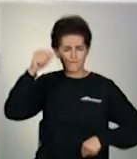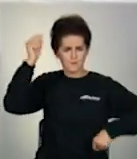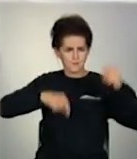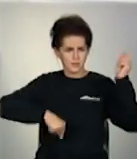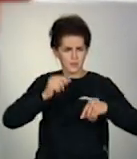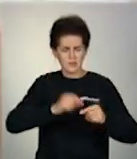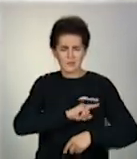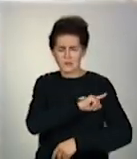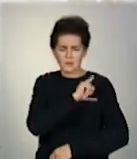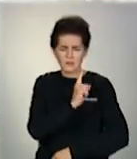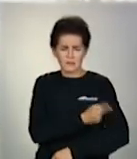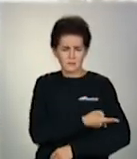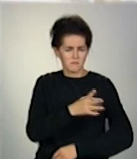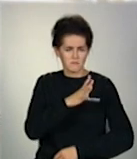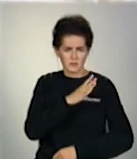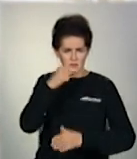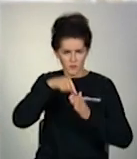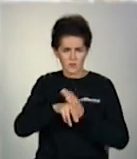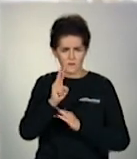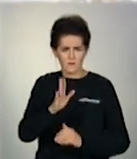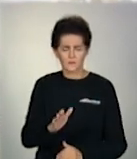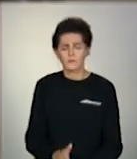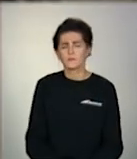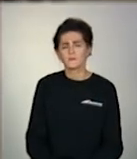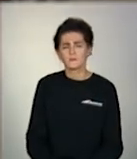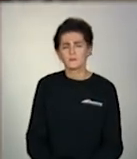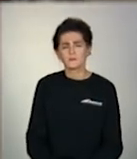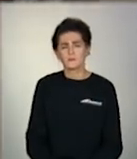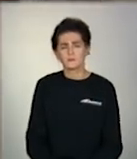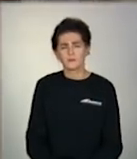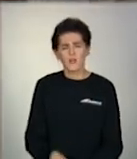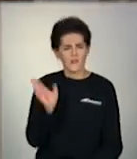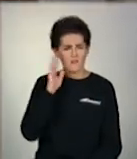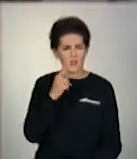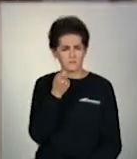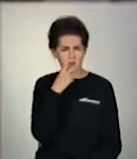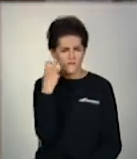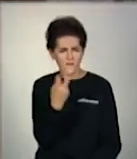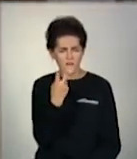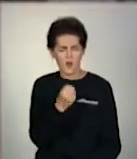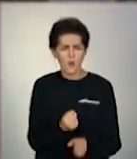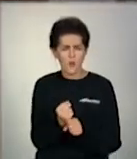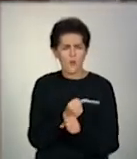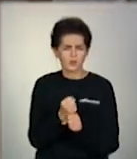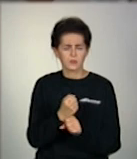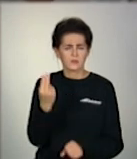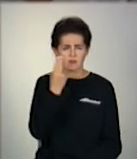из ведра. О, тазики там стоят еще. Вонючая, коричневая жидкость.